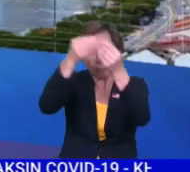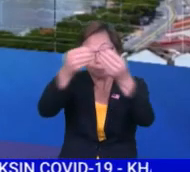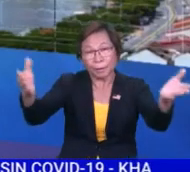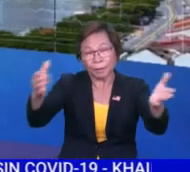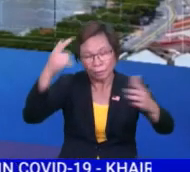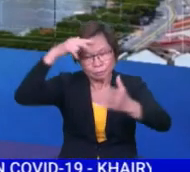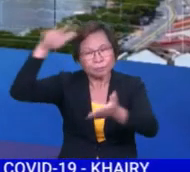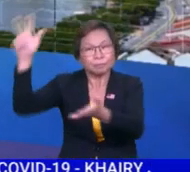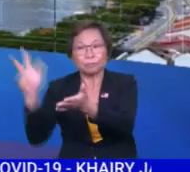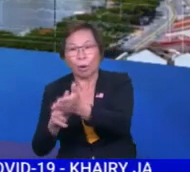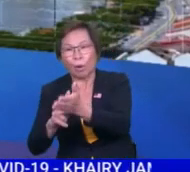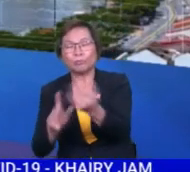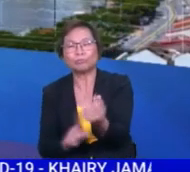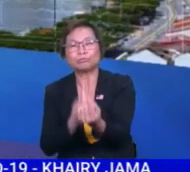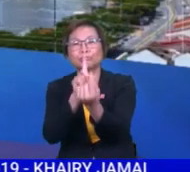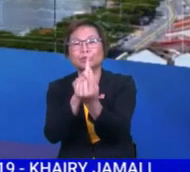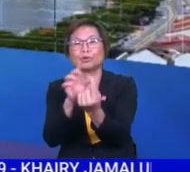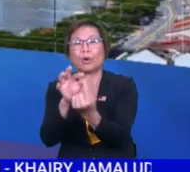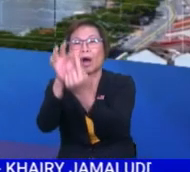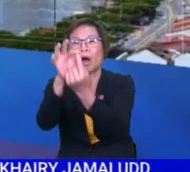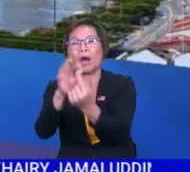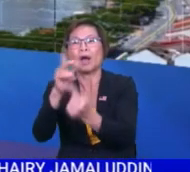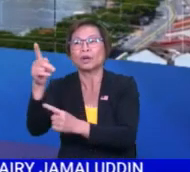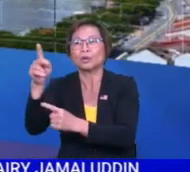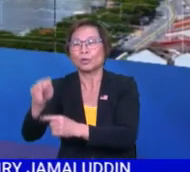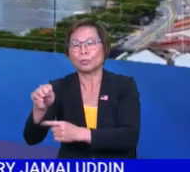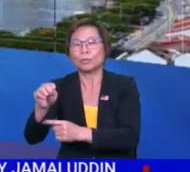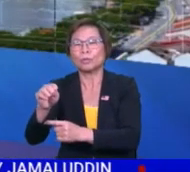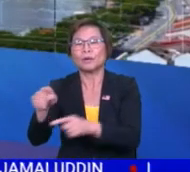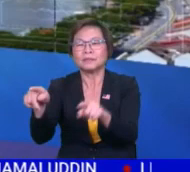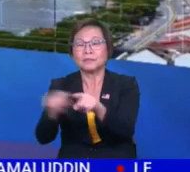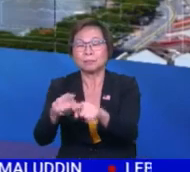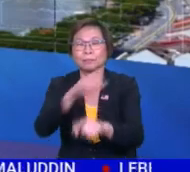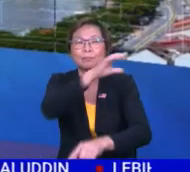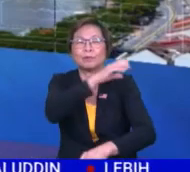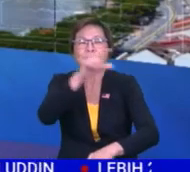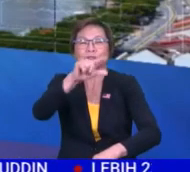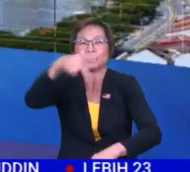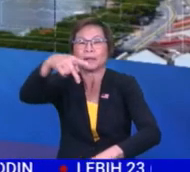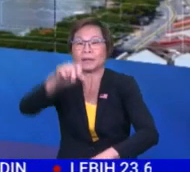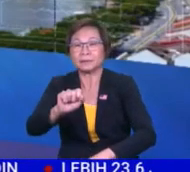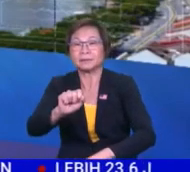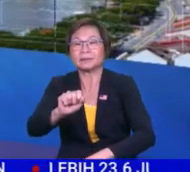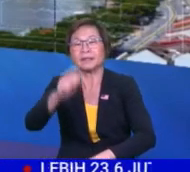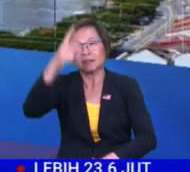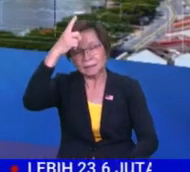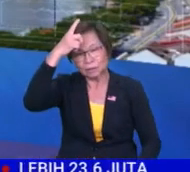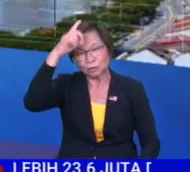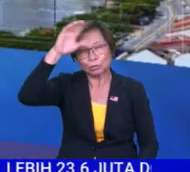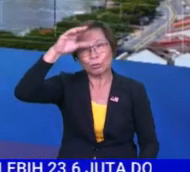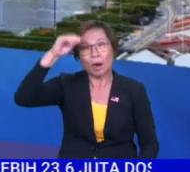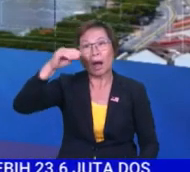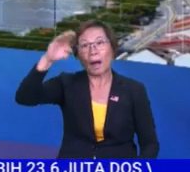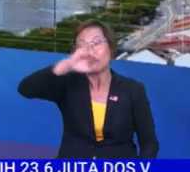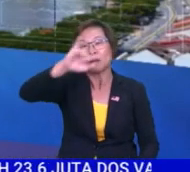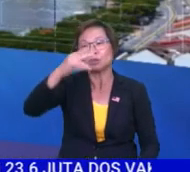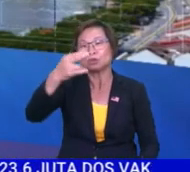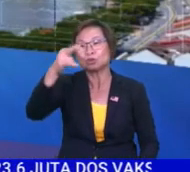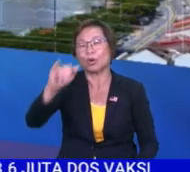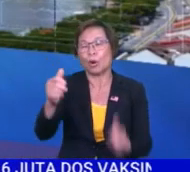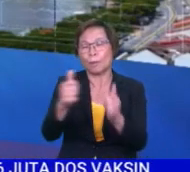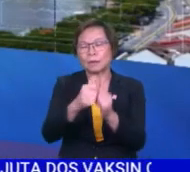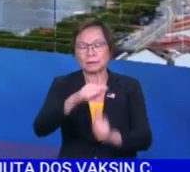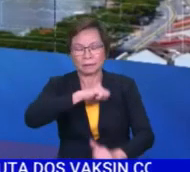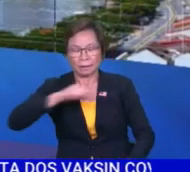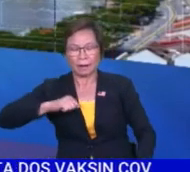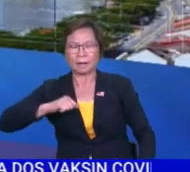dinyatakan dalam satu percobaan khas bersama Ketua menteri yang juga pengurus in GPS Datuk fatigue mencuri topeng bersama